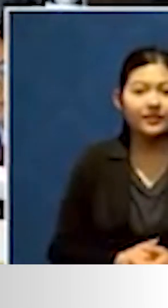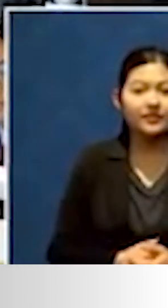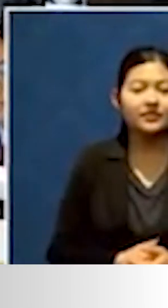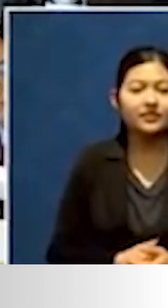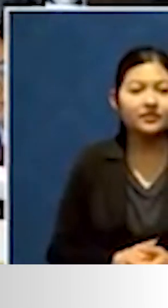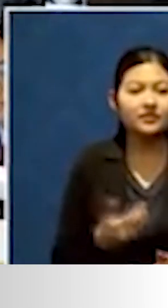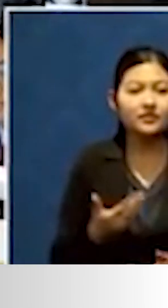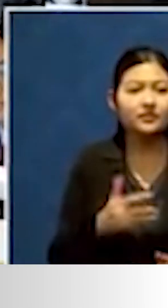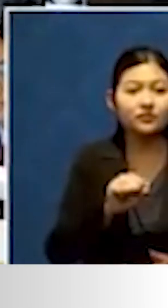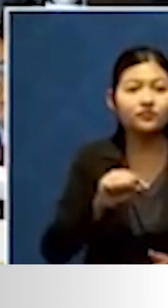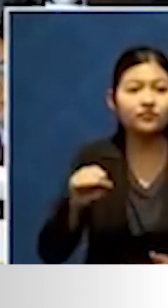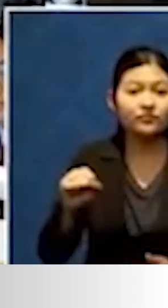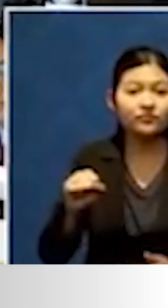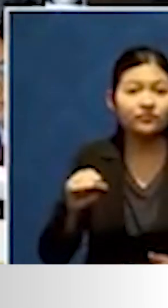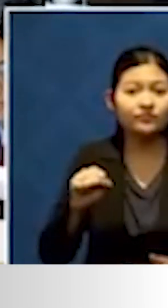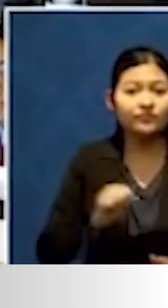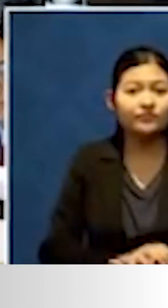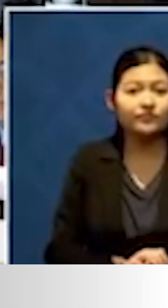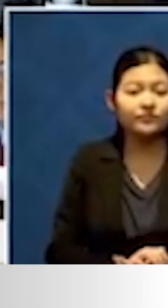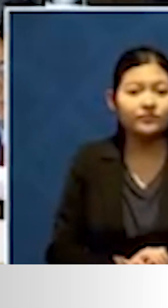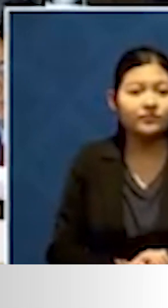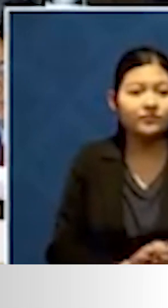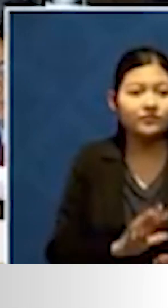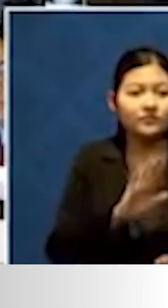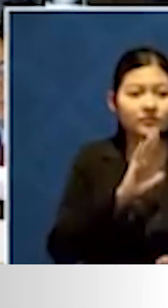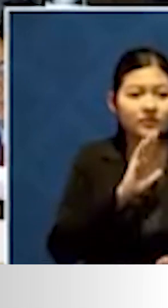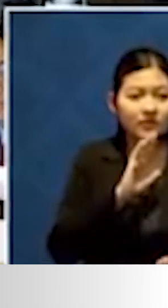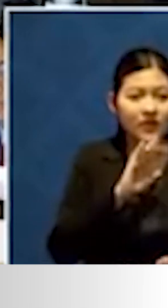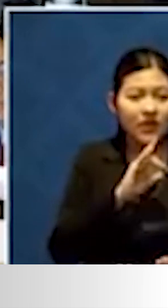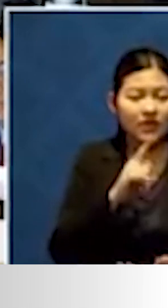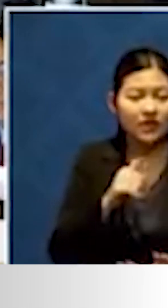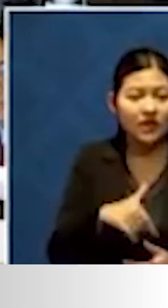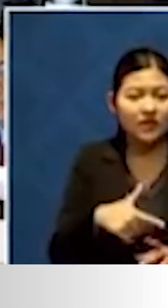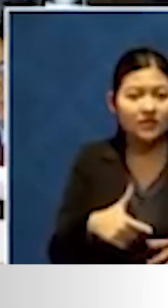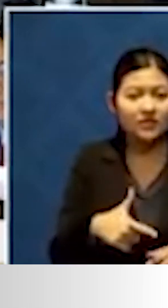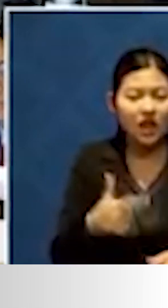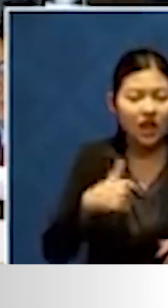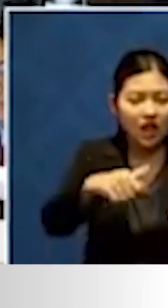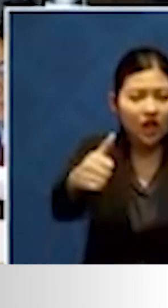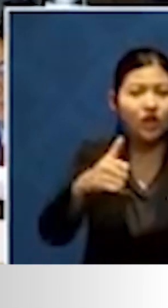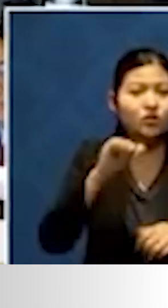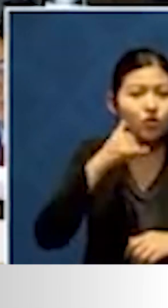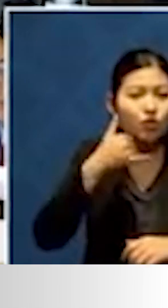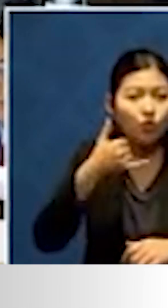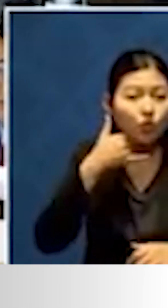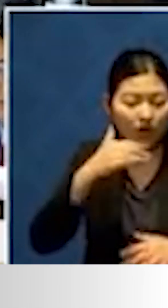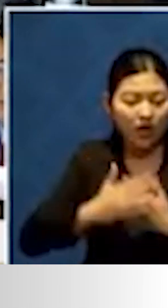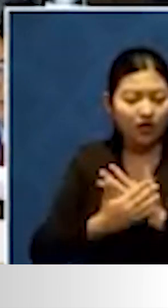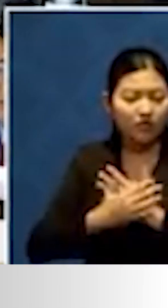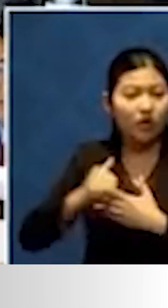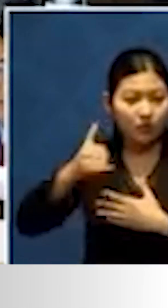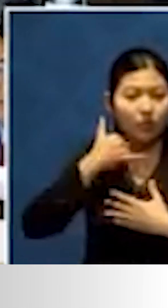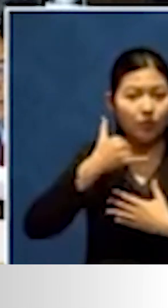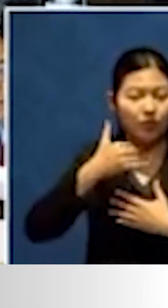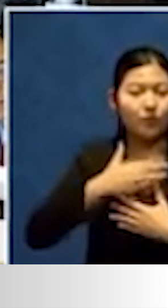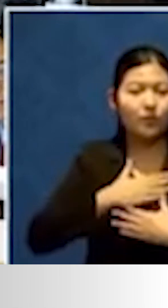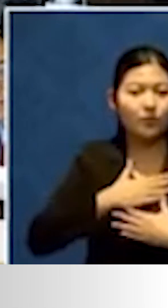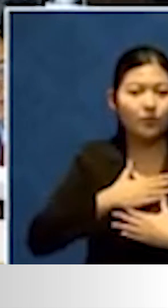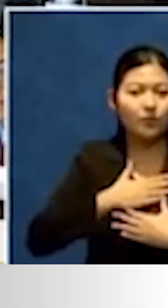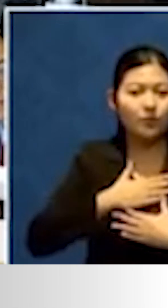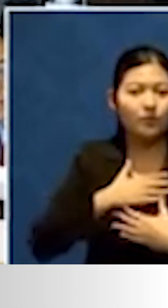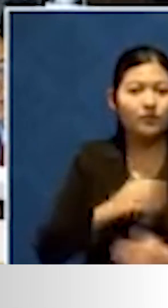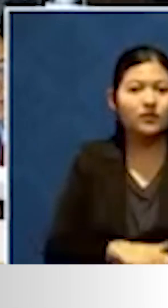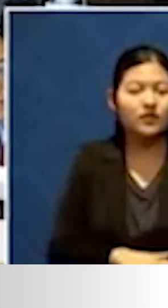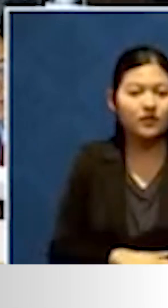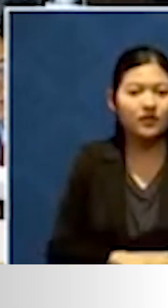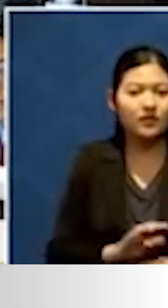การต่างๆส่วนที่2เป็นจริยธรรมตามข้อบังคับพรรคการเมืองที่พรรคจะกำหนดเพิ่มเข้าไปจากที่กำหนดว่าต้องมีคุณสมบัติและไม่มีลักษณะต้องห้